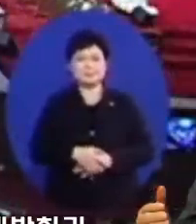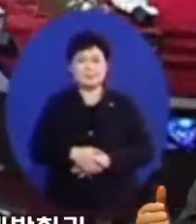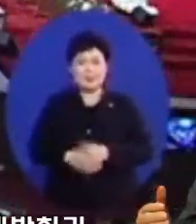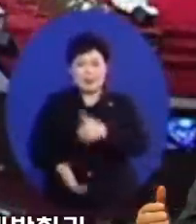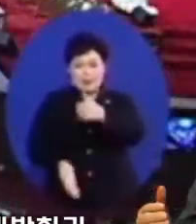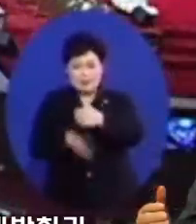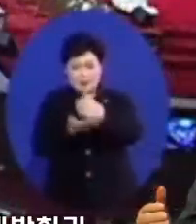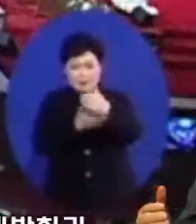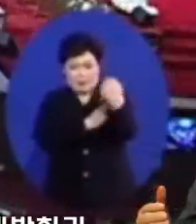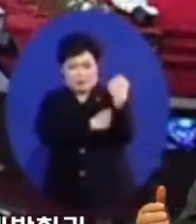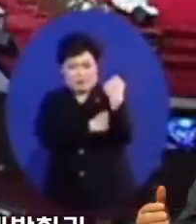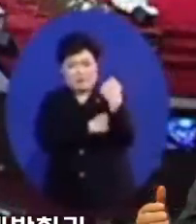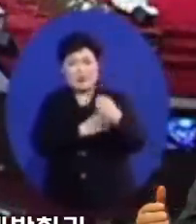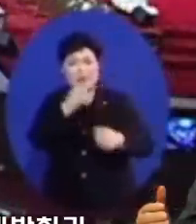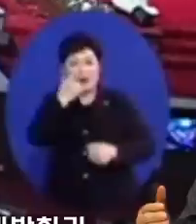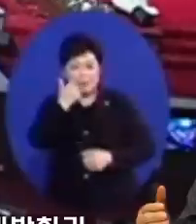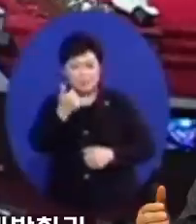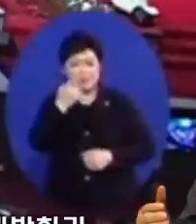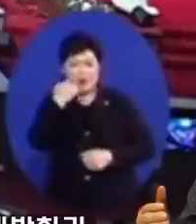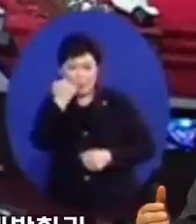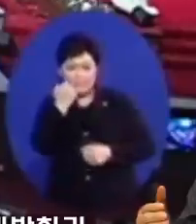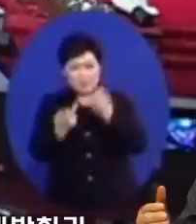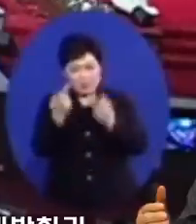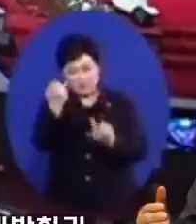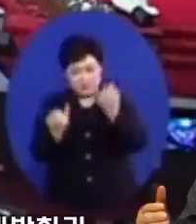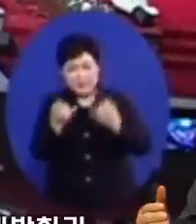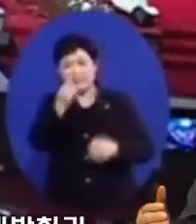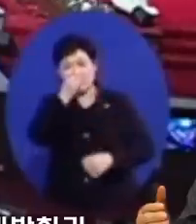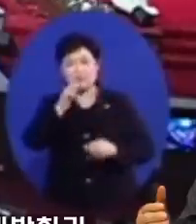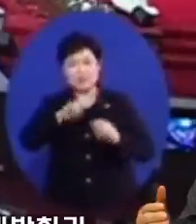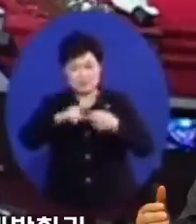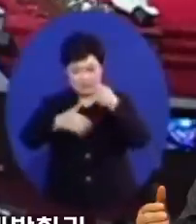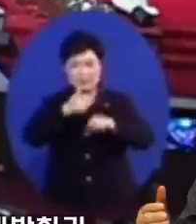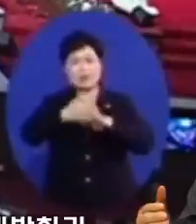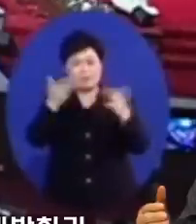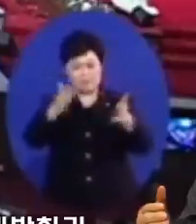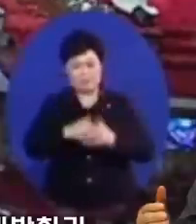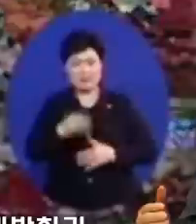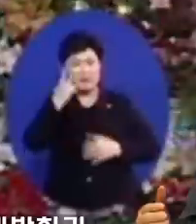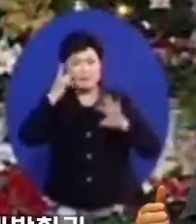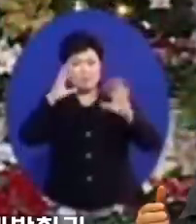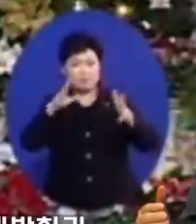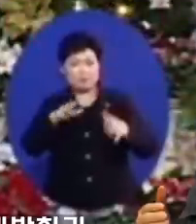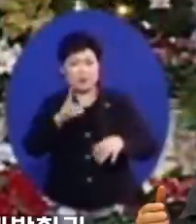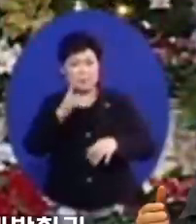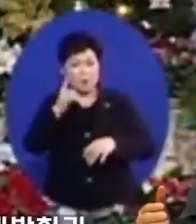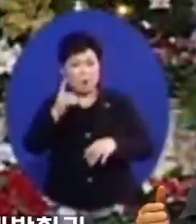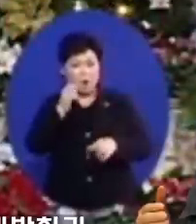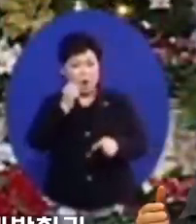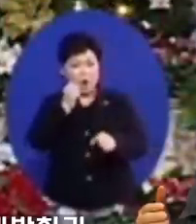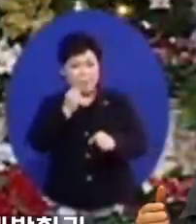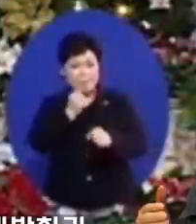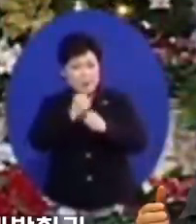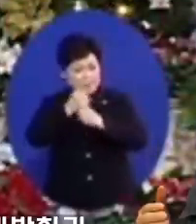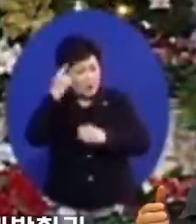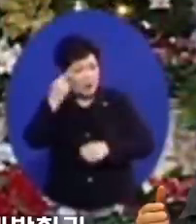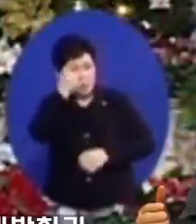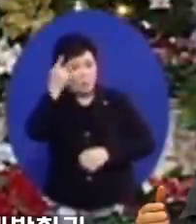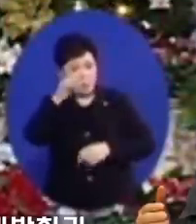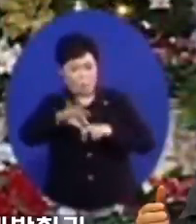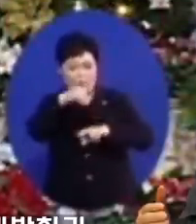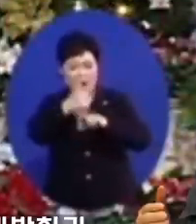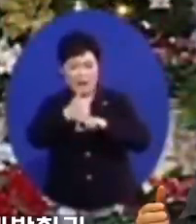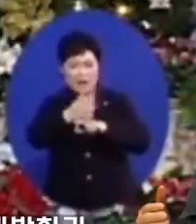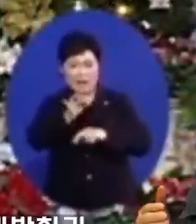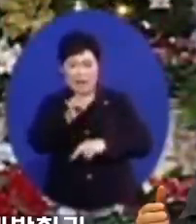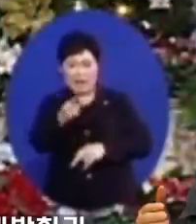격려해 주는 어머니, 아버지, 형제들이 있다는 것은 굉장히 하나님께 감사해야 되는 것입니다. 미국의 발명왕 에디슨도